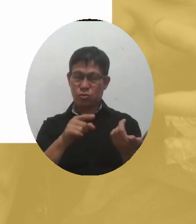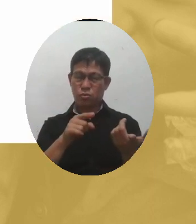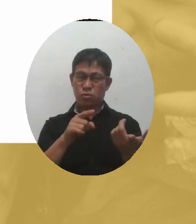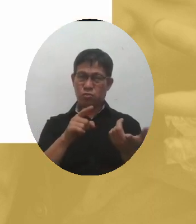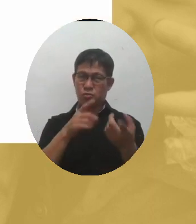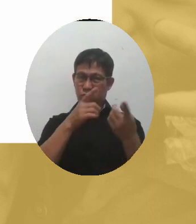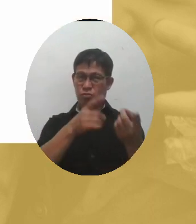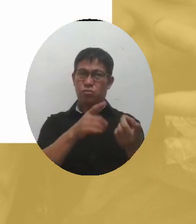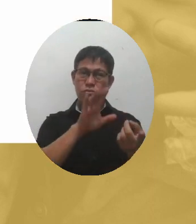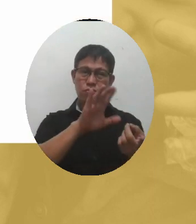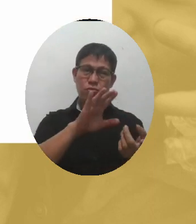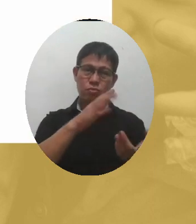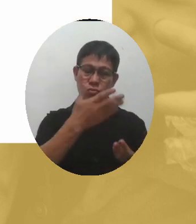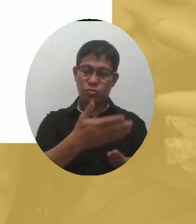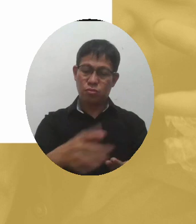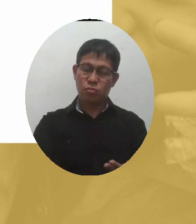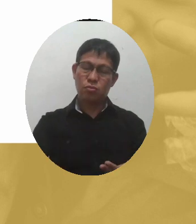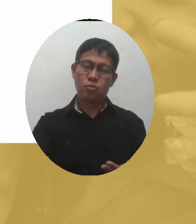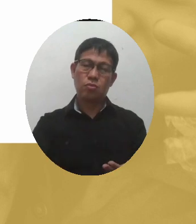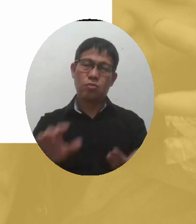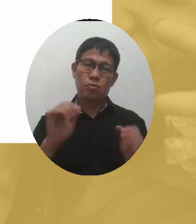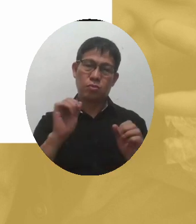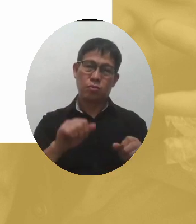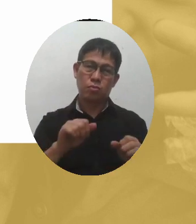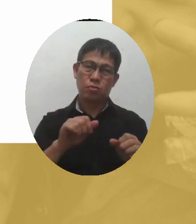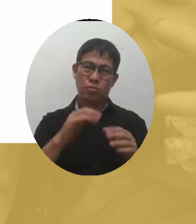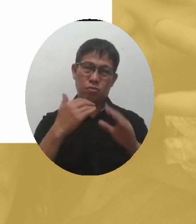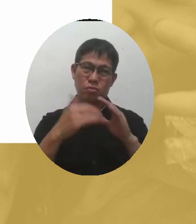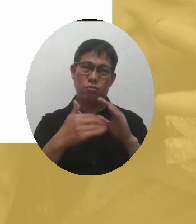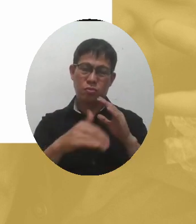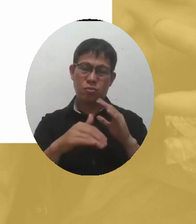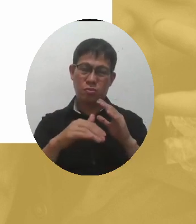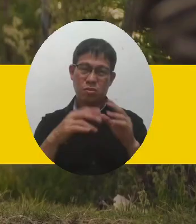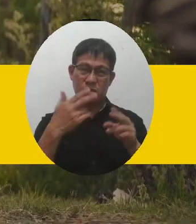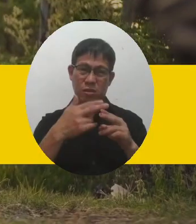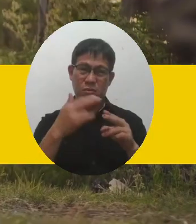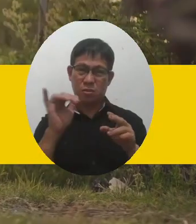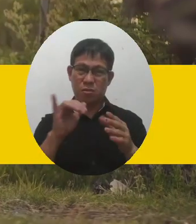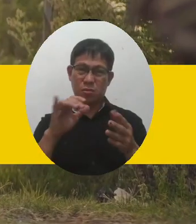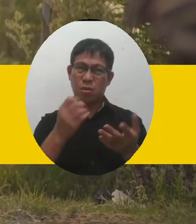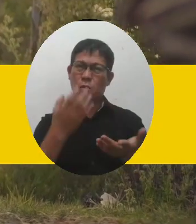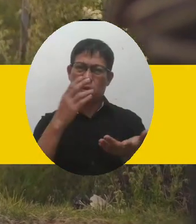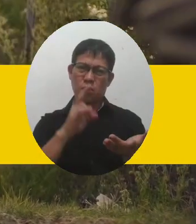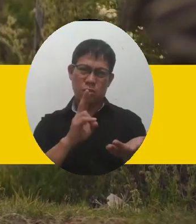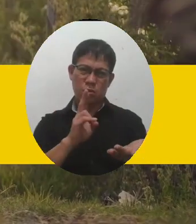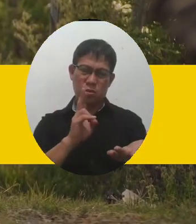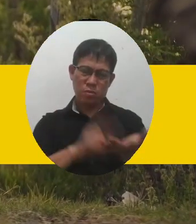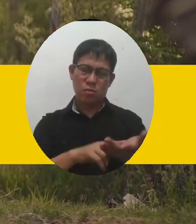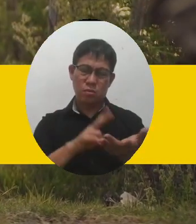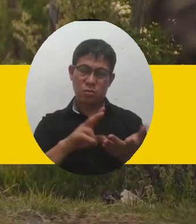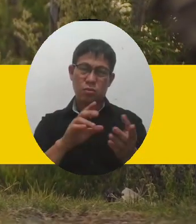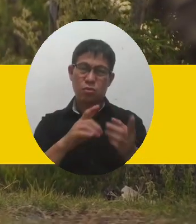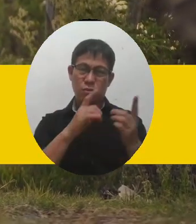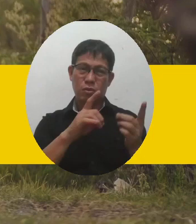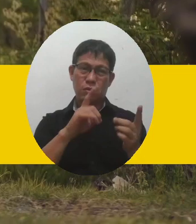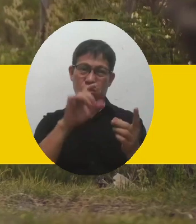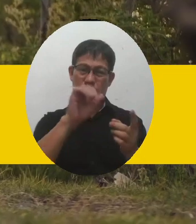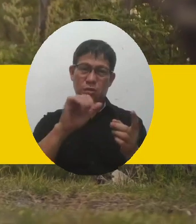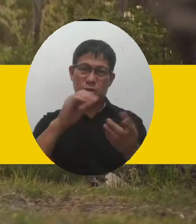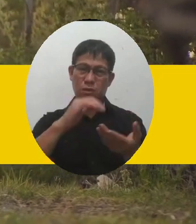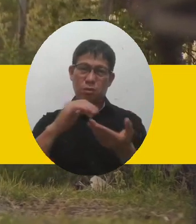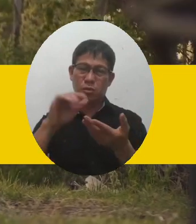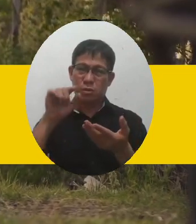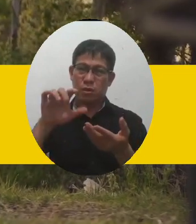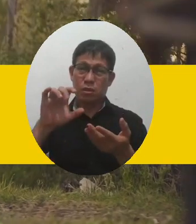www.kapwako.org. At para makasiguro na makararating ang inyong donasyon sa nais ninyong tulungan, paki-email ang pangalan at halaga